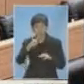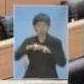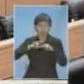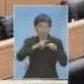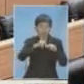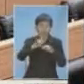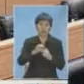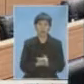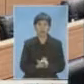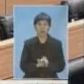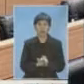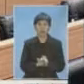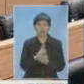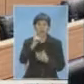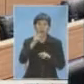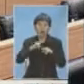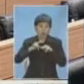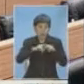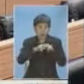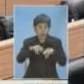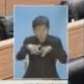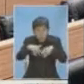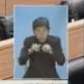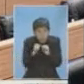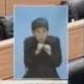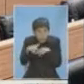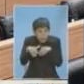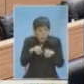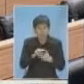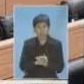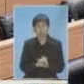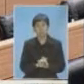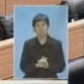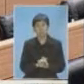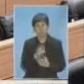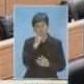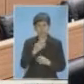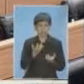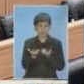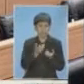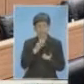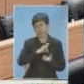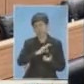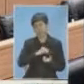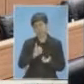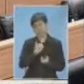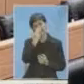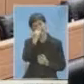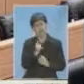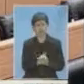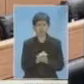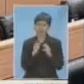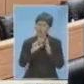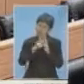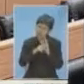ไงครับผู้สื่อข่าวเขาเรียกกันเองว่าพวกเขาเป็นชุมชนแออัดในสภาครับสภาพมันเป็นอย่างนั้นจริงๆทำไมเลขาธิ